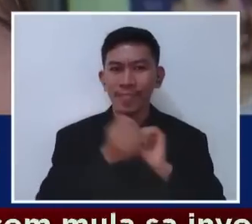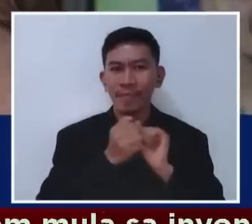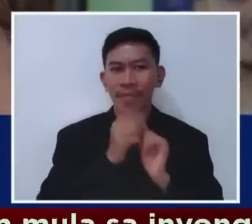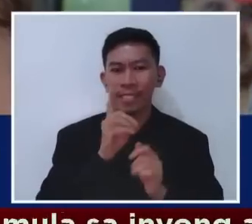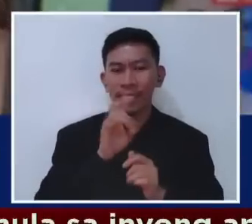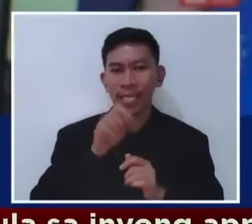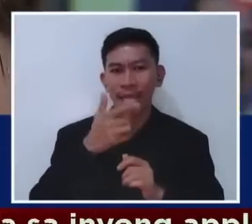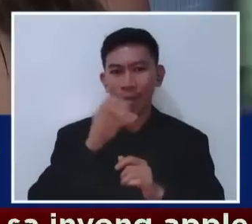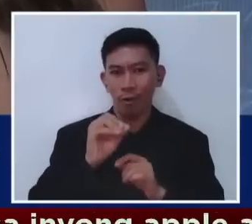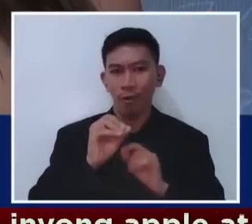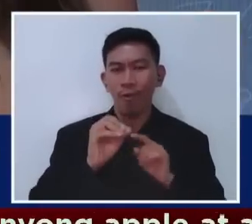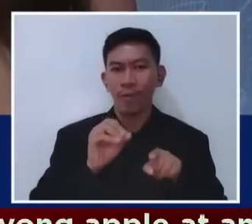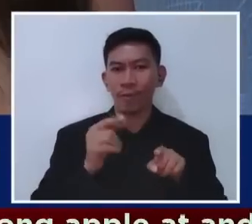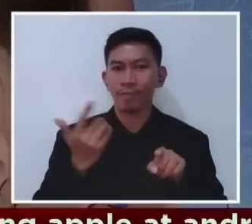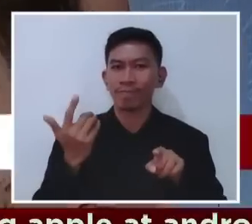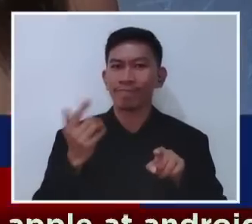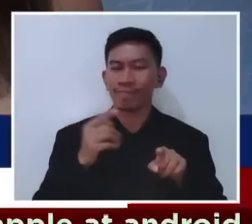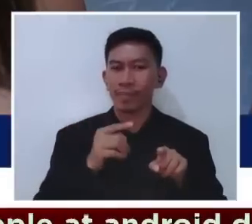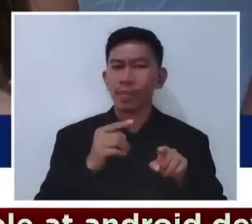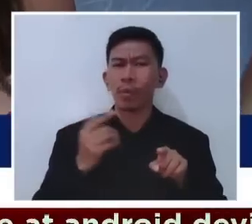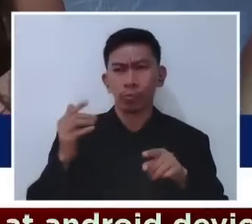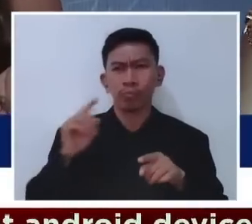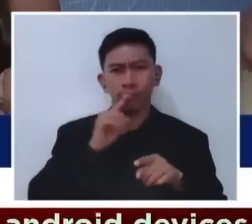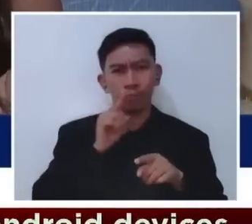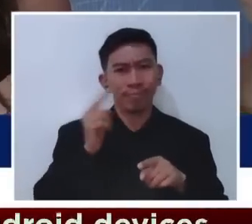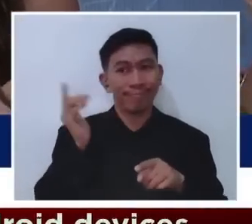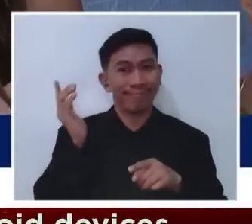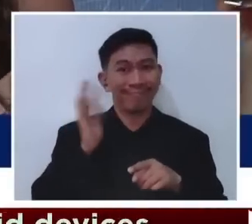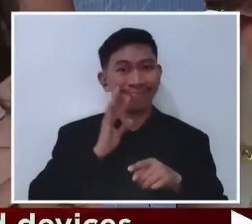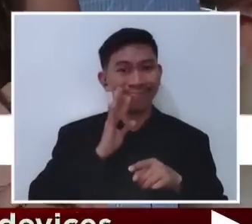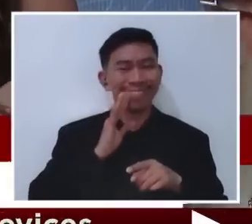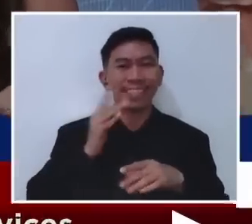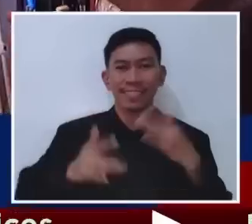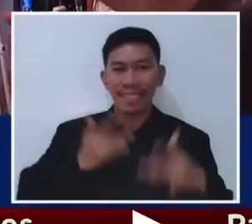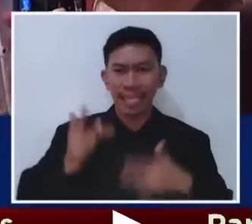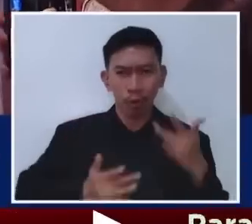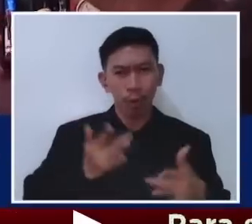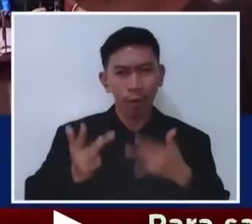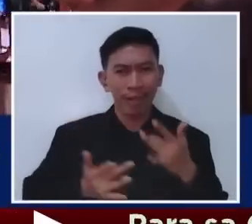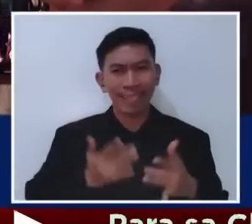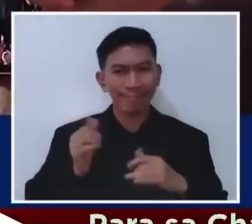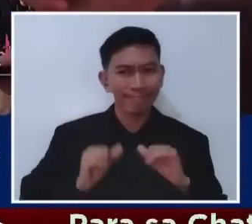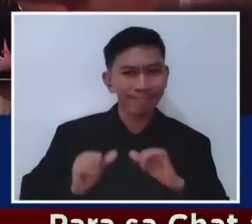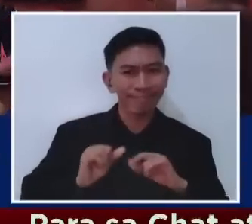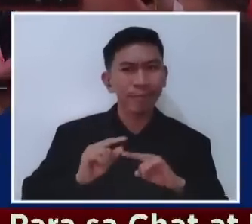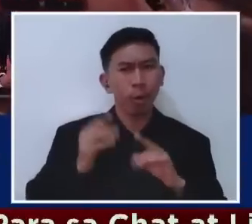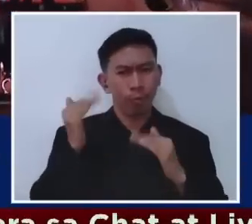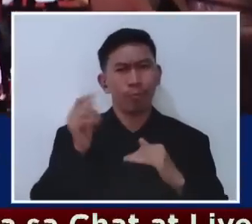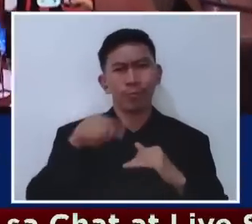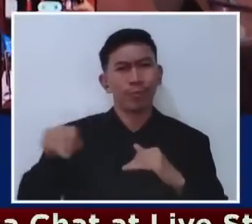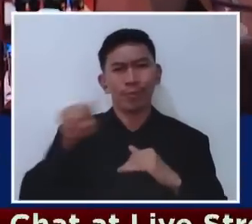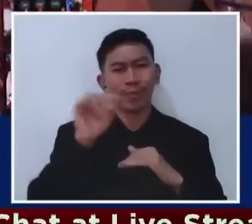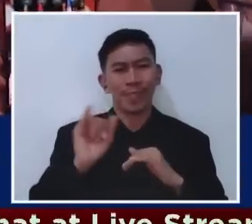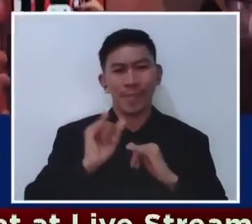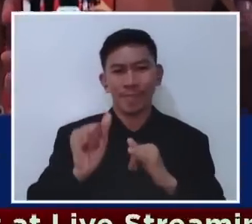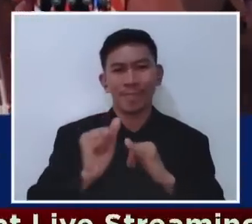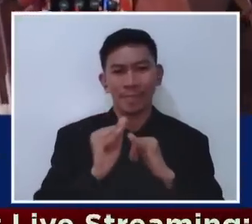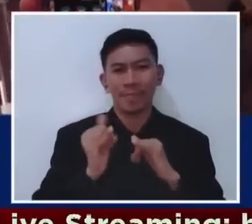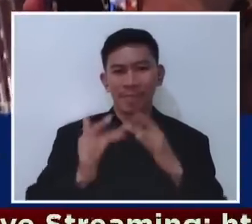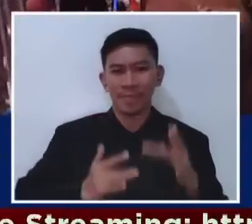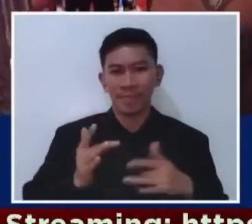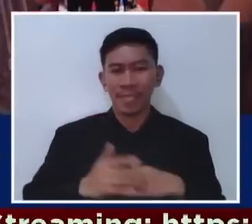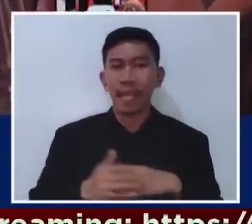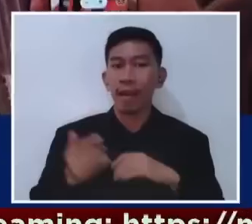enjoyed filming this, so sana mag-enjoy yung tao kasi nag-enjoy talaga namin gawin to. Present sa red carpet premiere ang kanyang kapatid na si